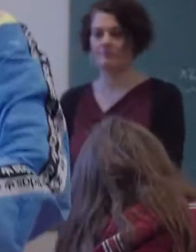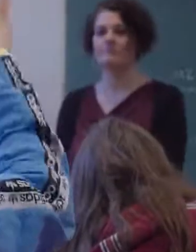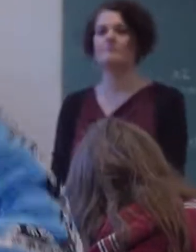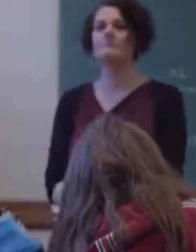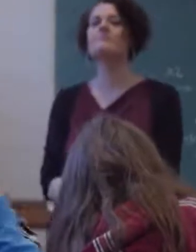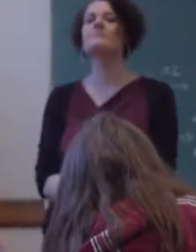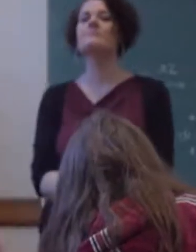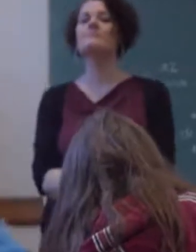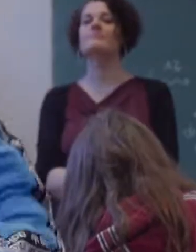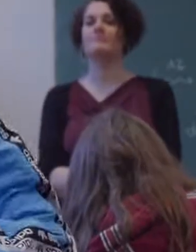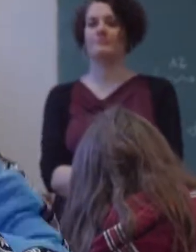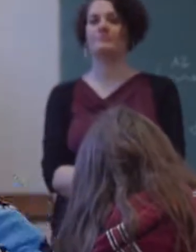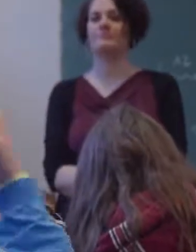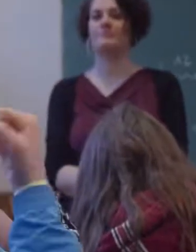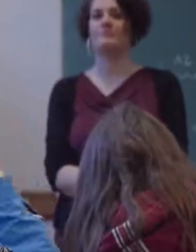page.